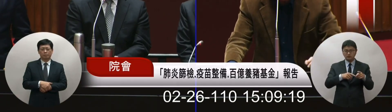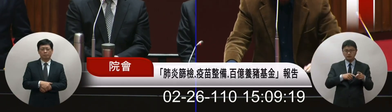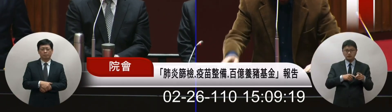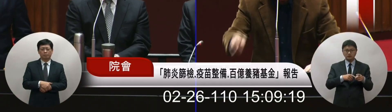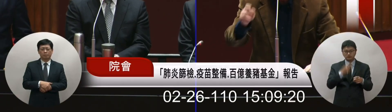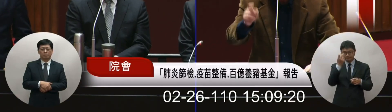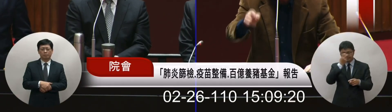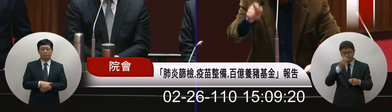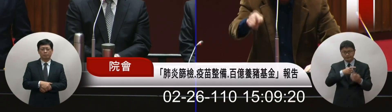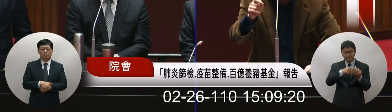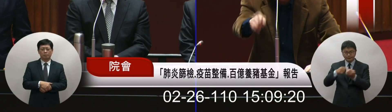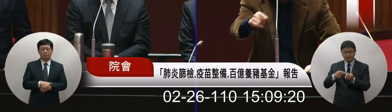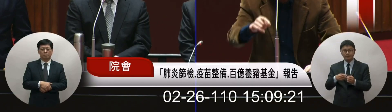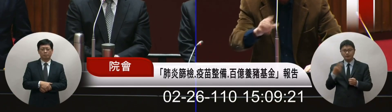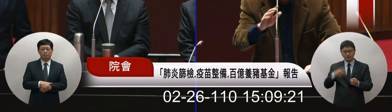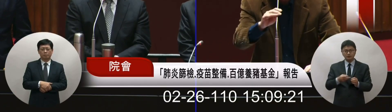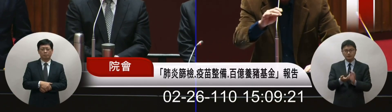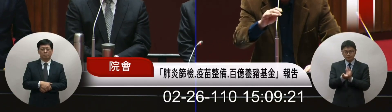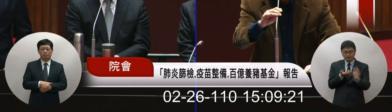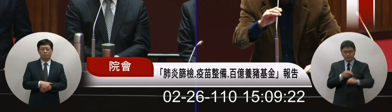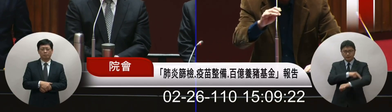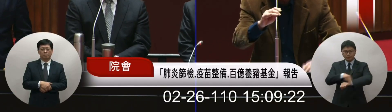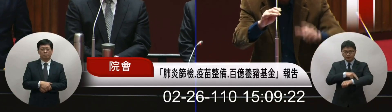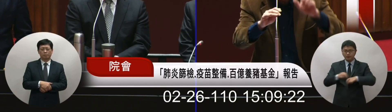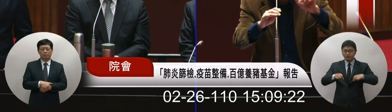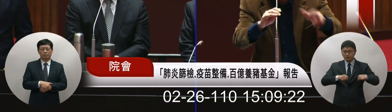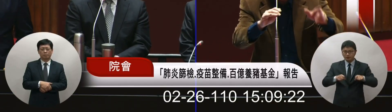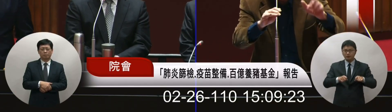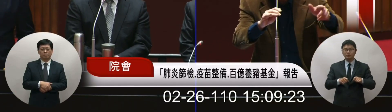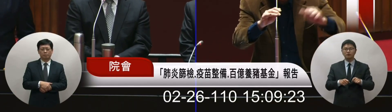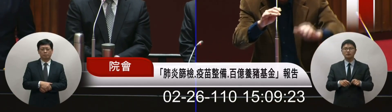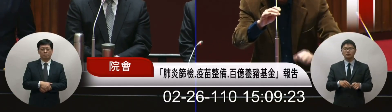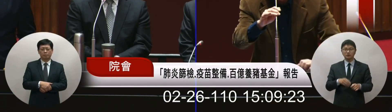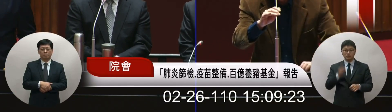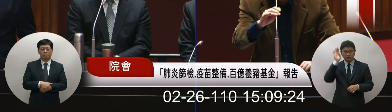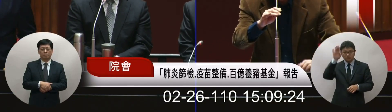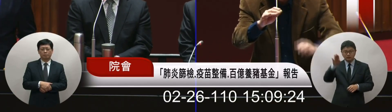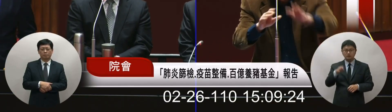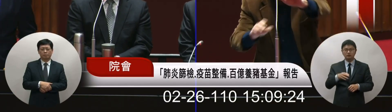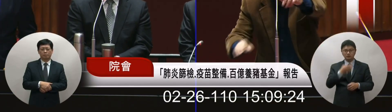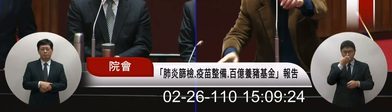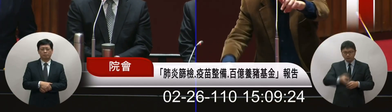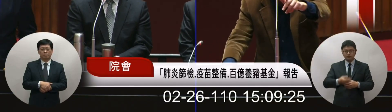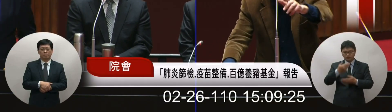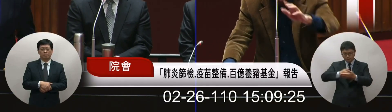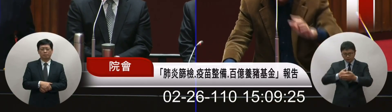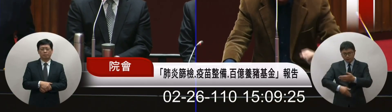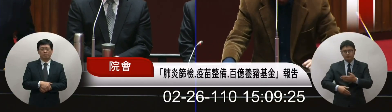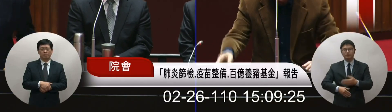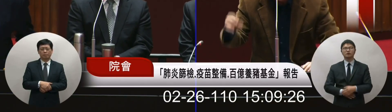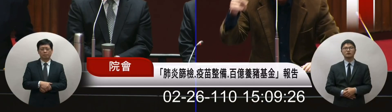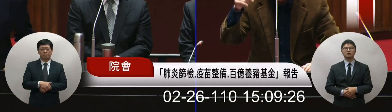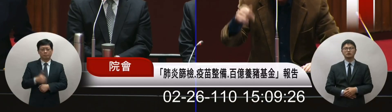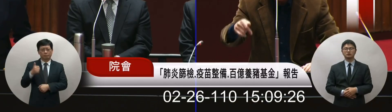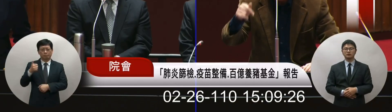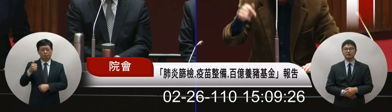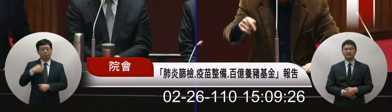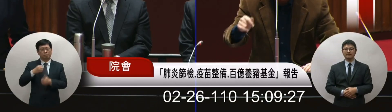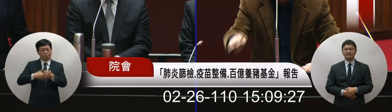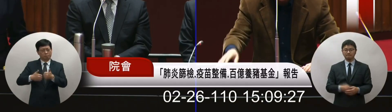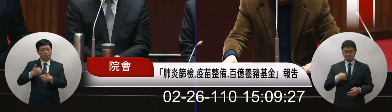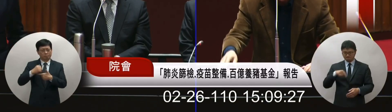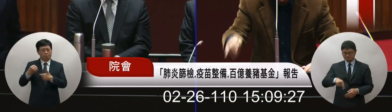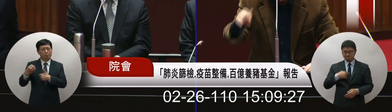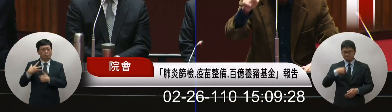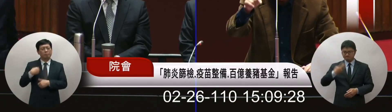因应，超前部署了，这样损失才会减轻。这个请你们，我会继